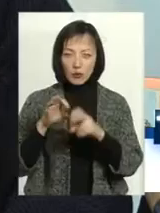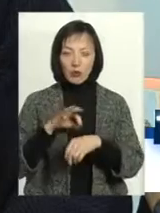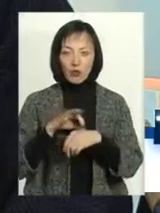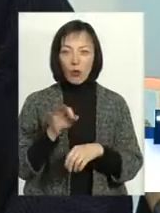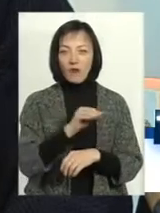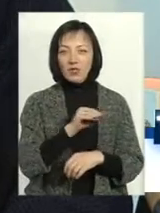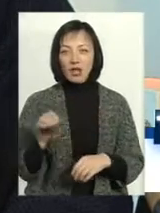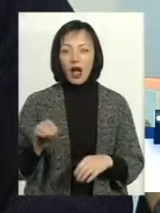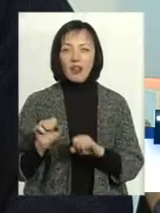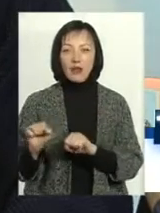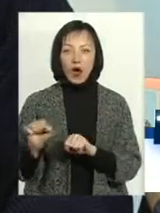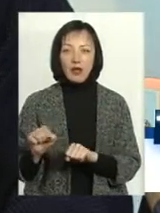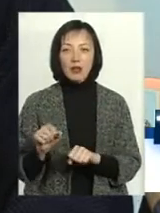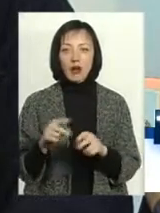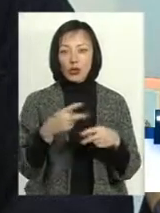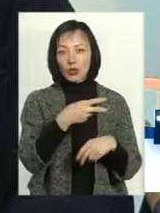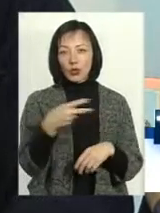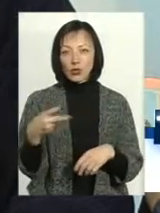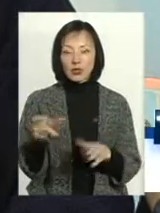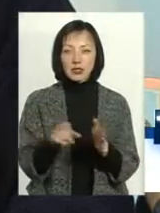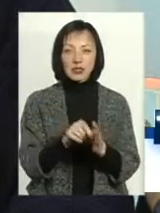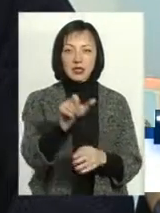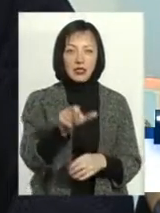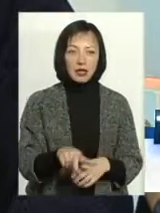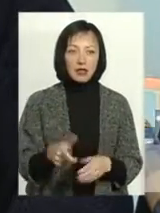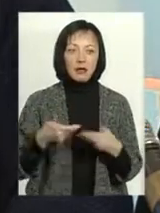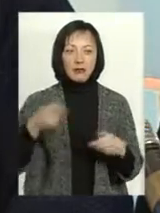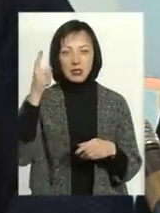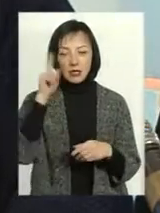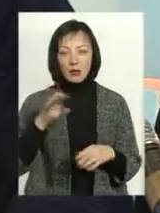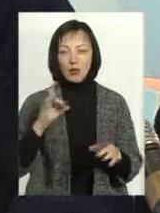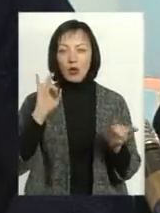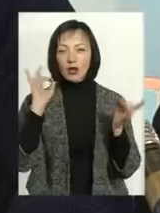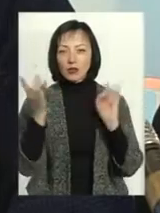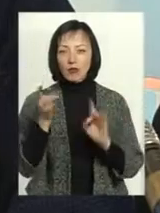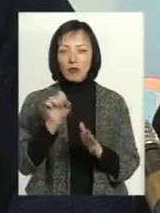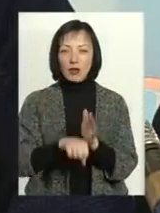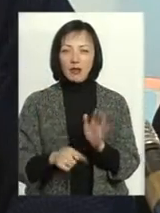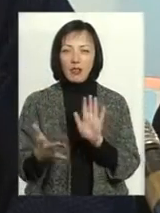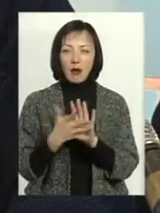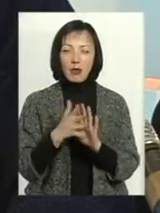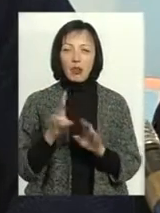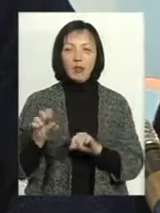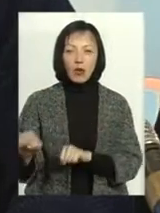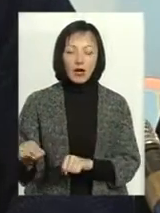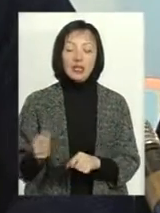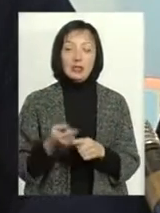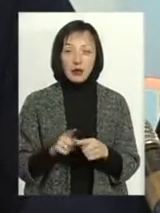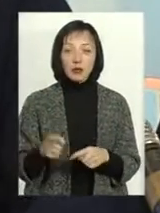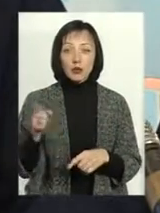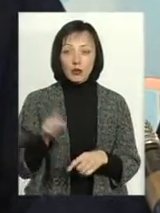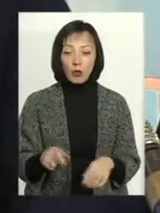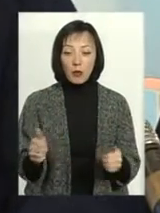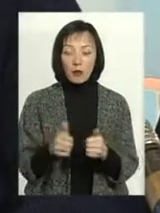офісах адвокатів, що адвокатів ототожнюють з їх клієнтами. Ми знаємо про резонансні вбивства та напади на адвокатів. Саме тому при